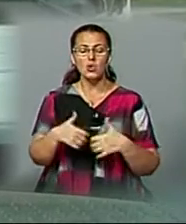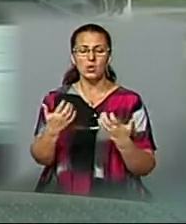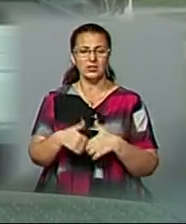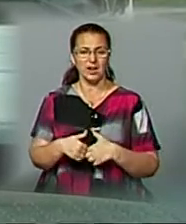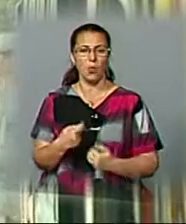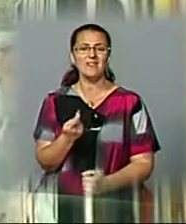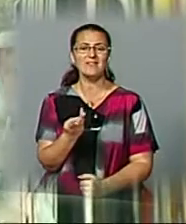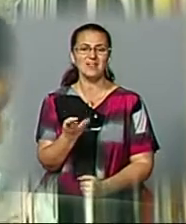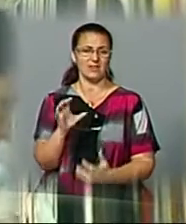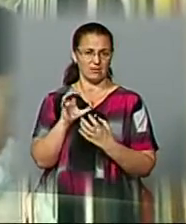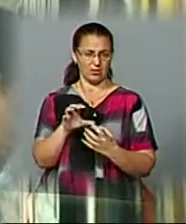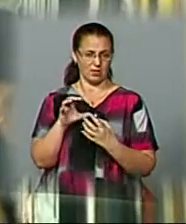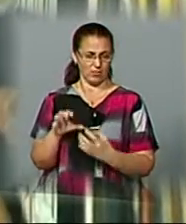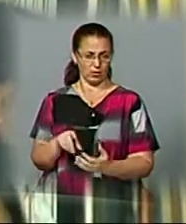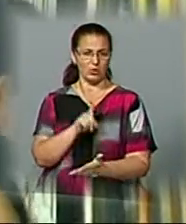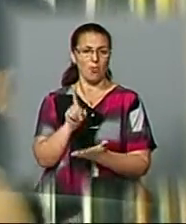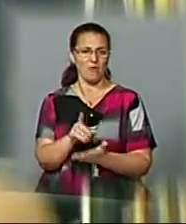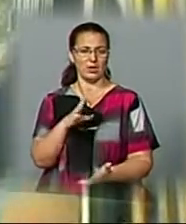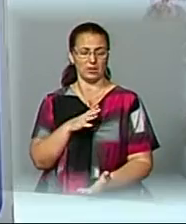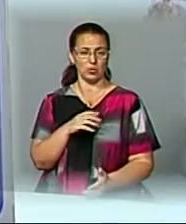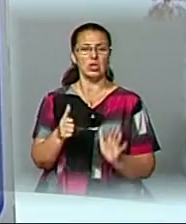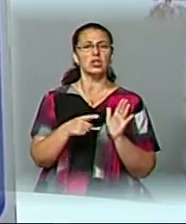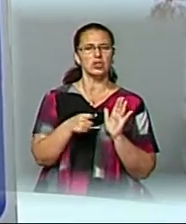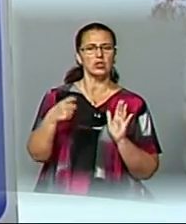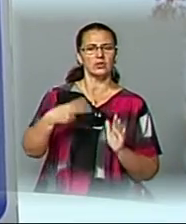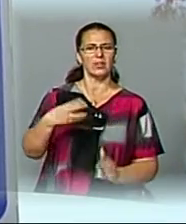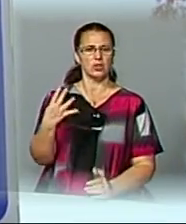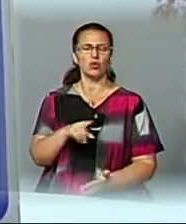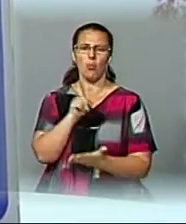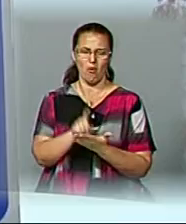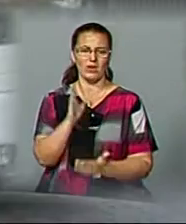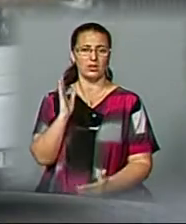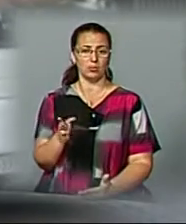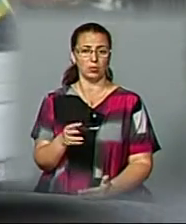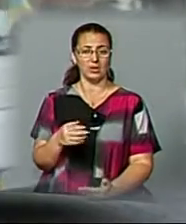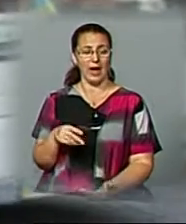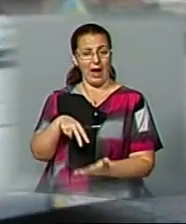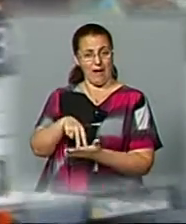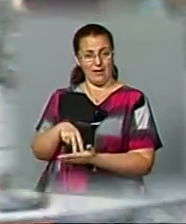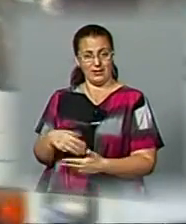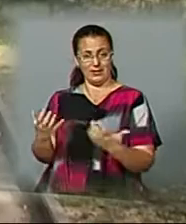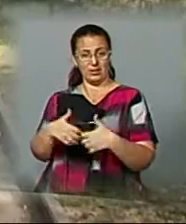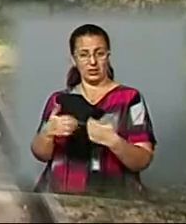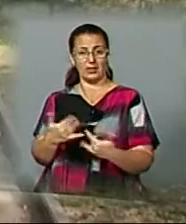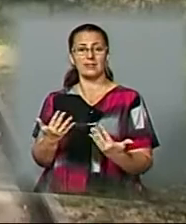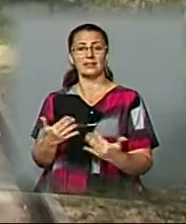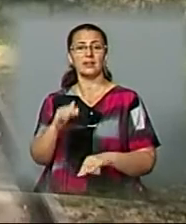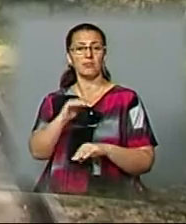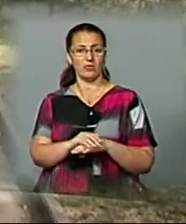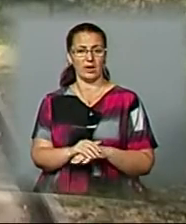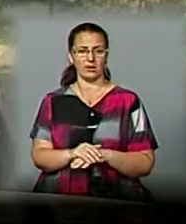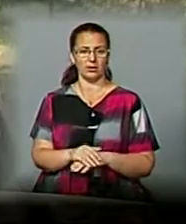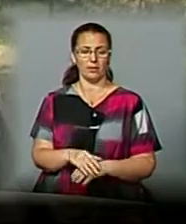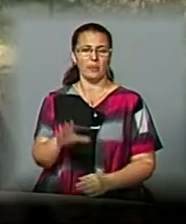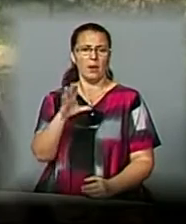у Львові має курсувати 624 автобуси. Роман Пасічний підраховує кількість маршруток, які виїхали на рейс. Максимально на маршруті